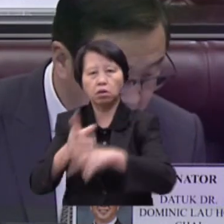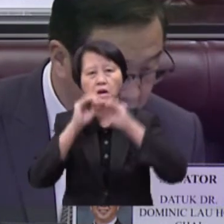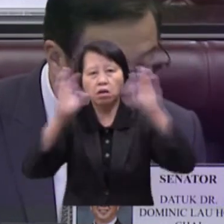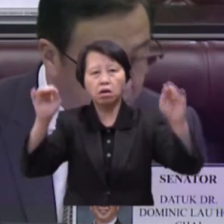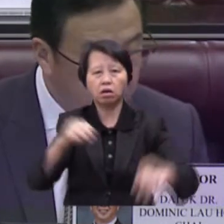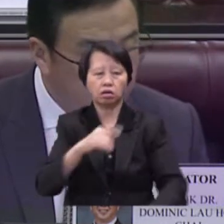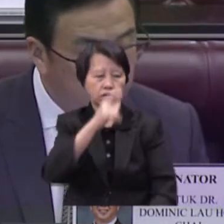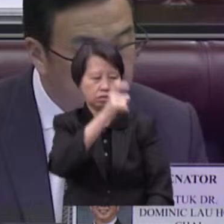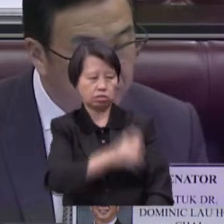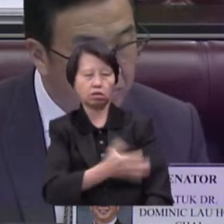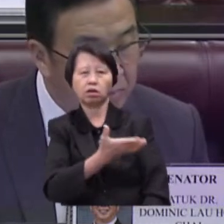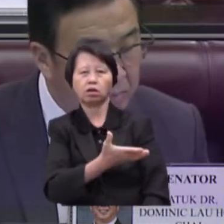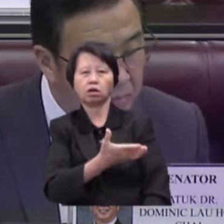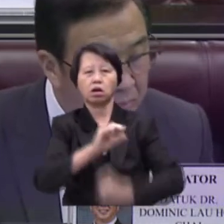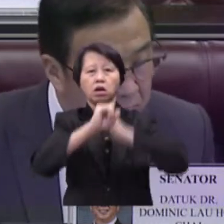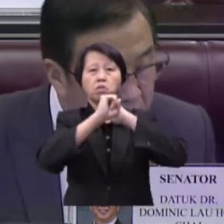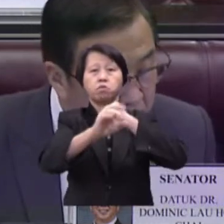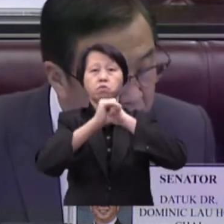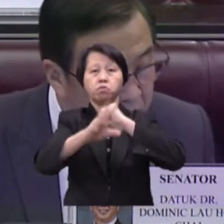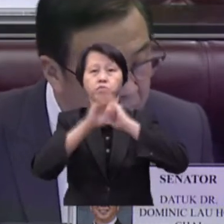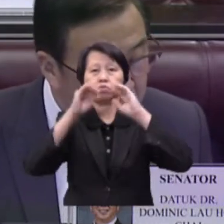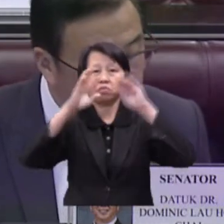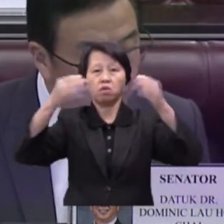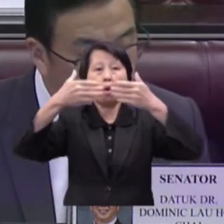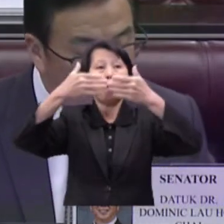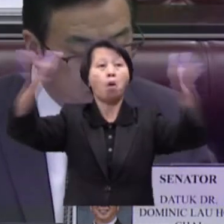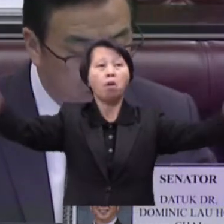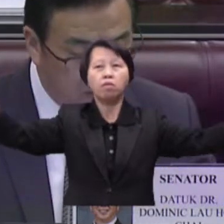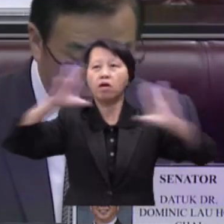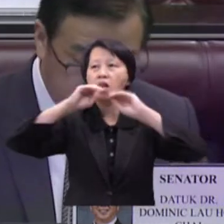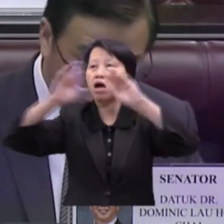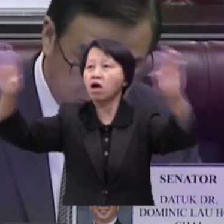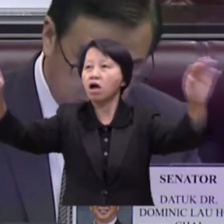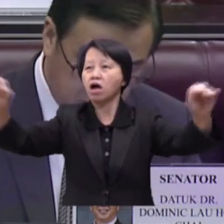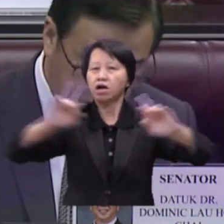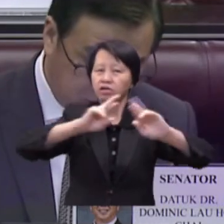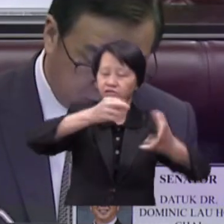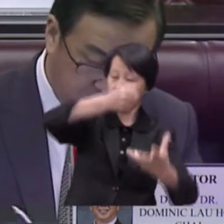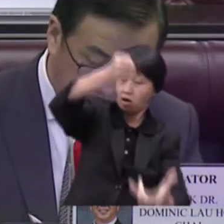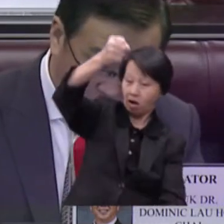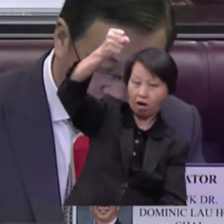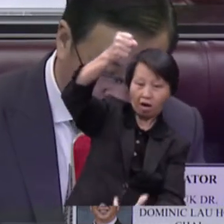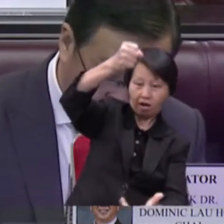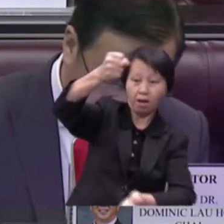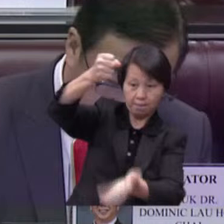mereka juga melakukan promosi secara terbuka Mereka menyediakan